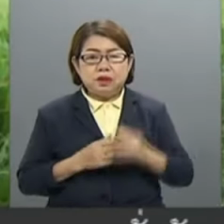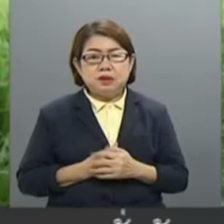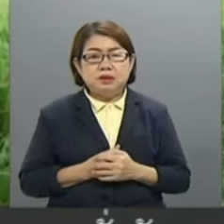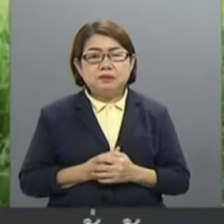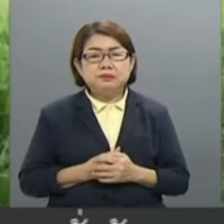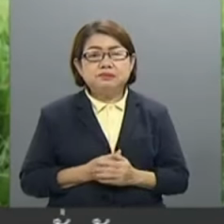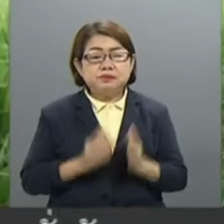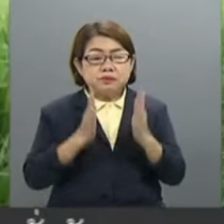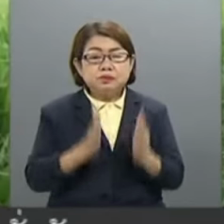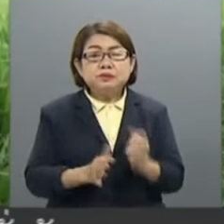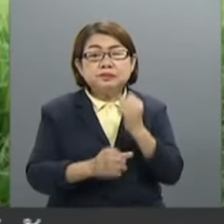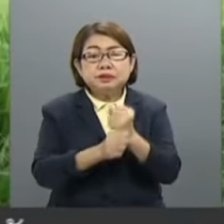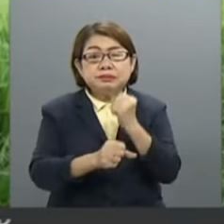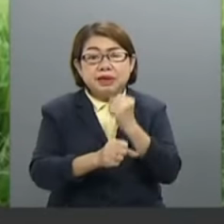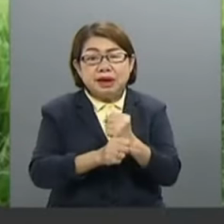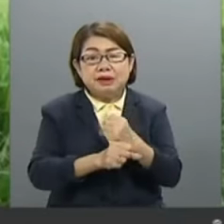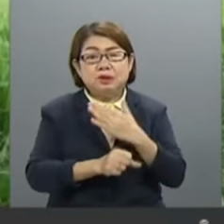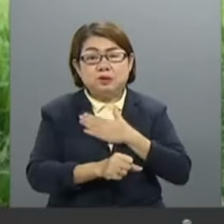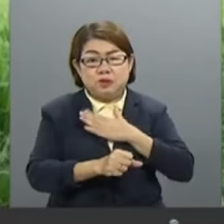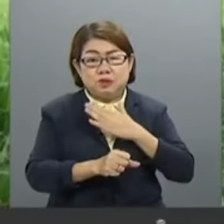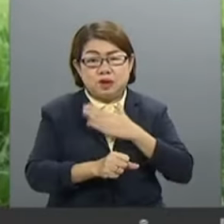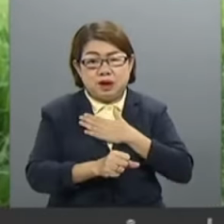ช่วงนี้นะอาจจะ